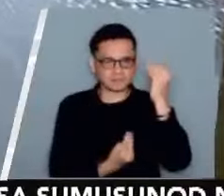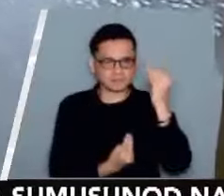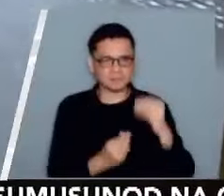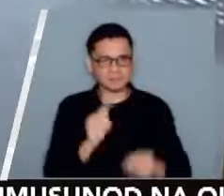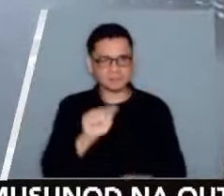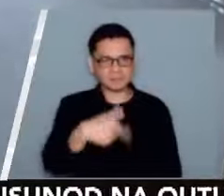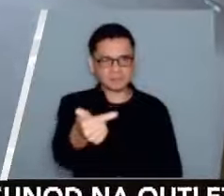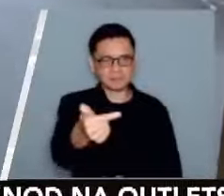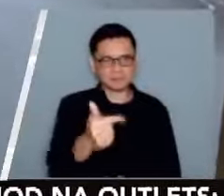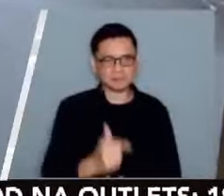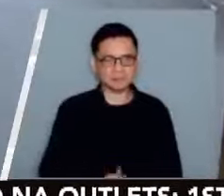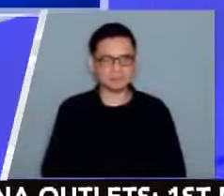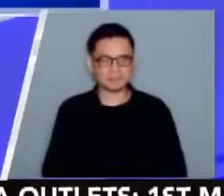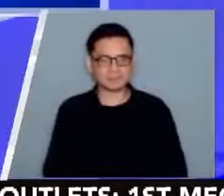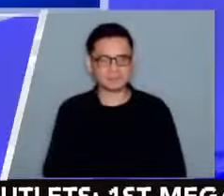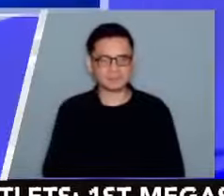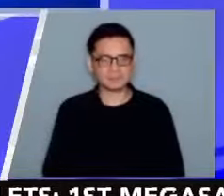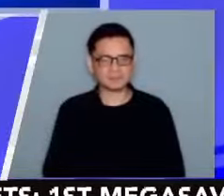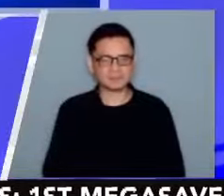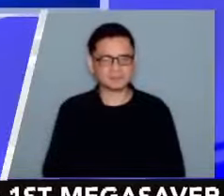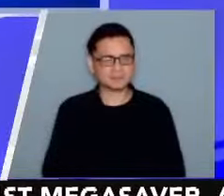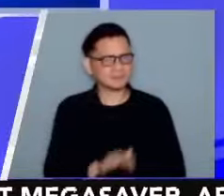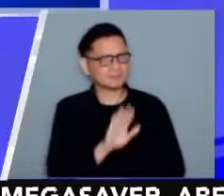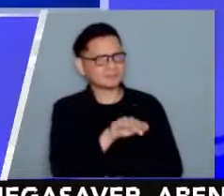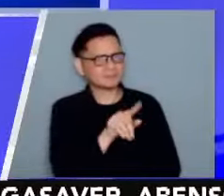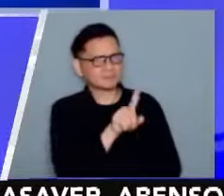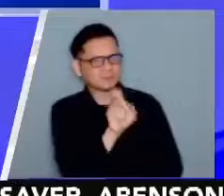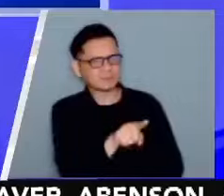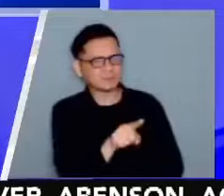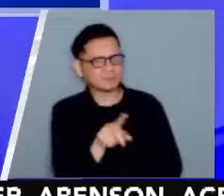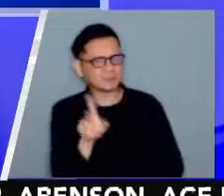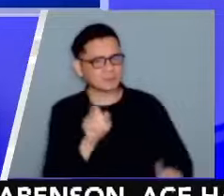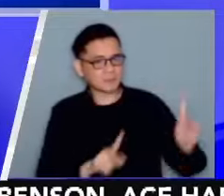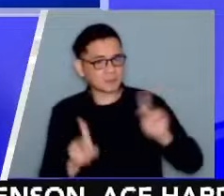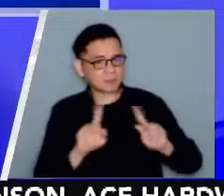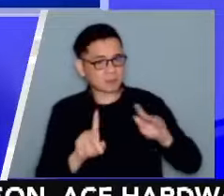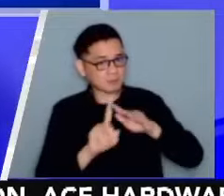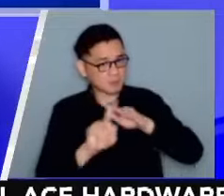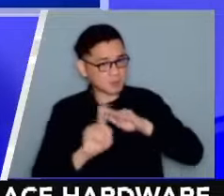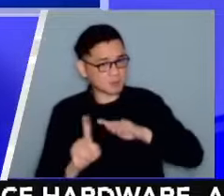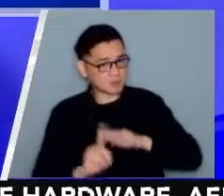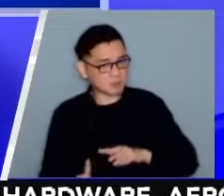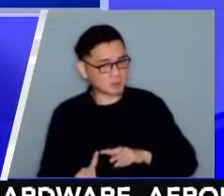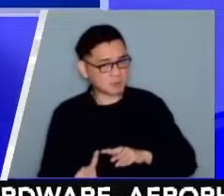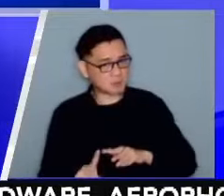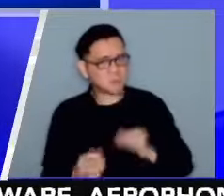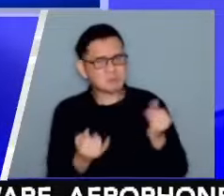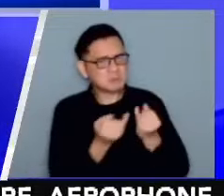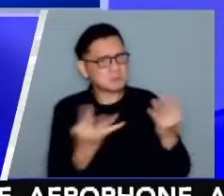Igan may mga pinalikas ba kung Mayon Ilan at Nasaan sila ngayon ah